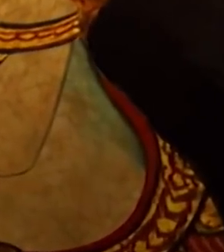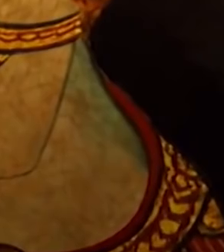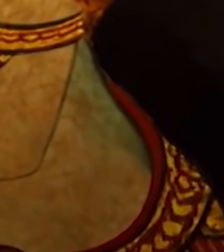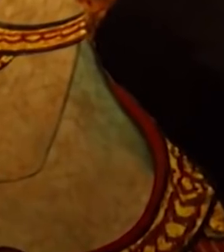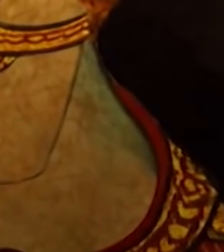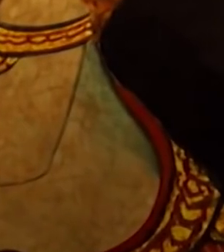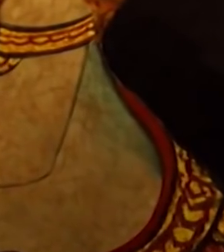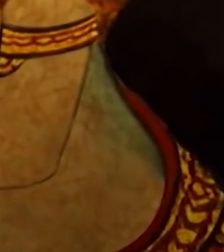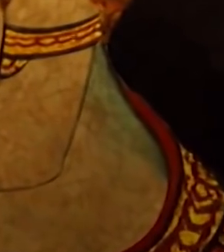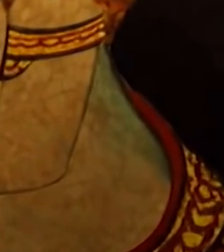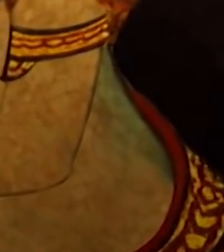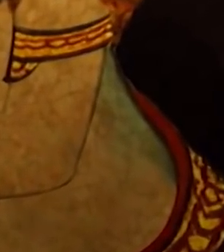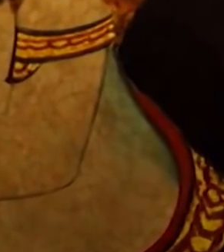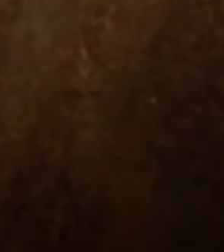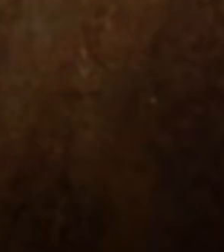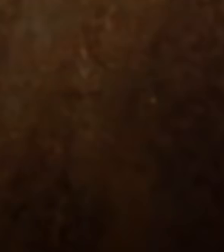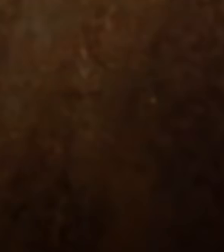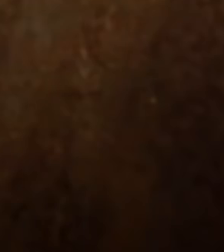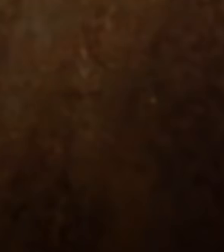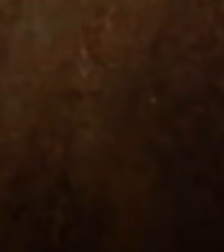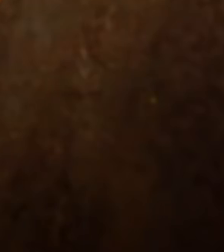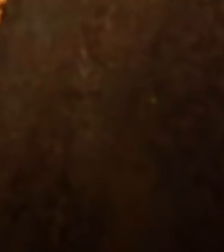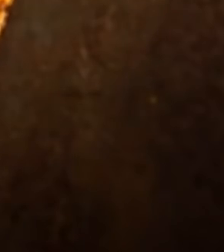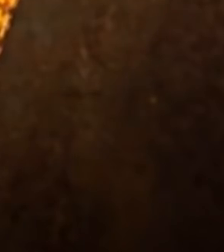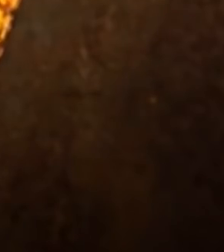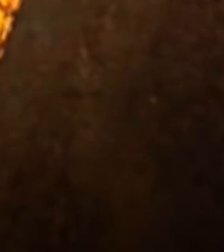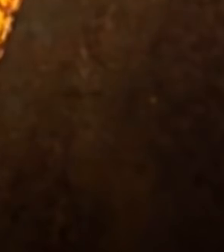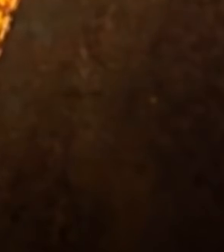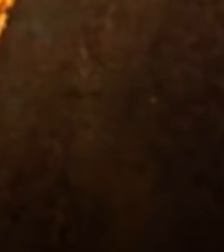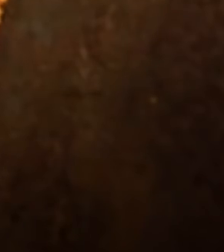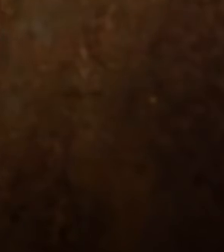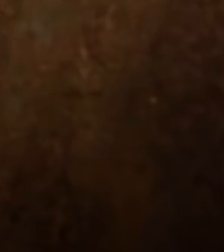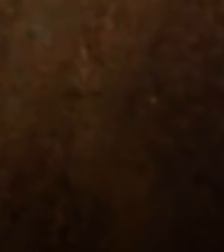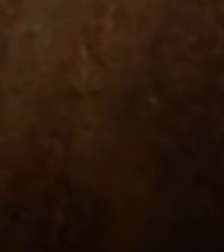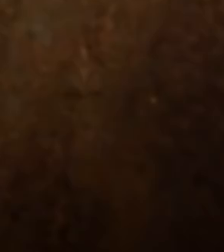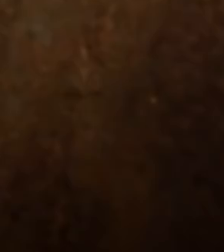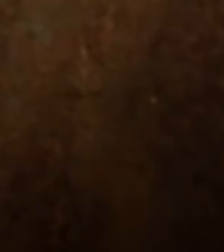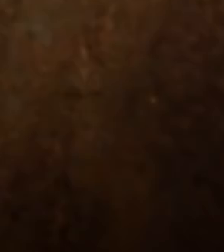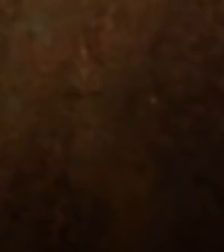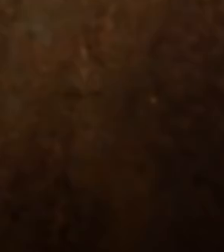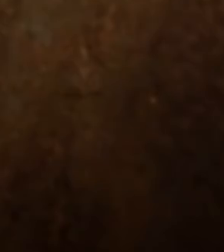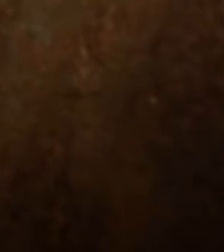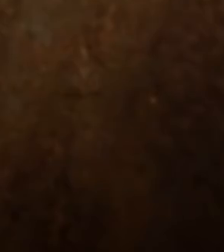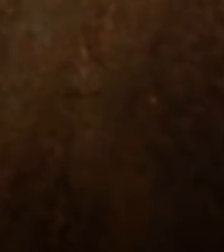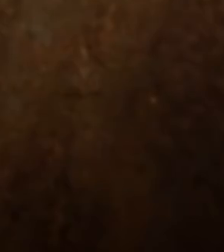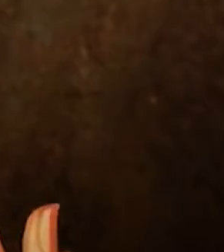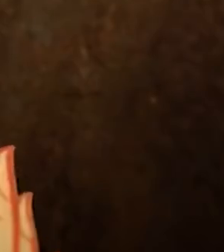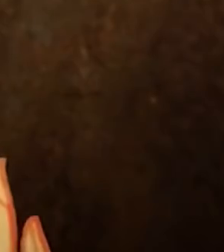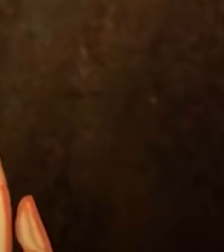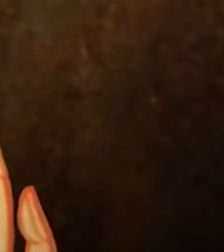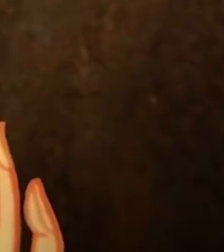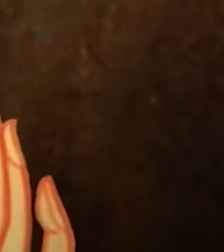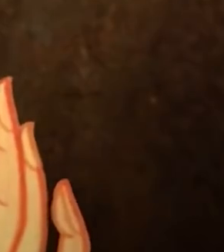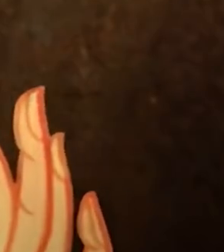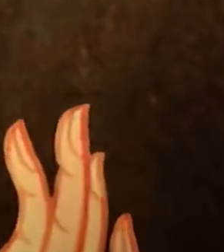กำลังนั้นก็อ่อนด้อยวัดท้าวทศกัณฐ์นะท่านไม่อยู่ในกิจของผู้มีศีลใหญ่กล่าวความเช่นนี้